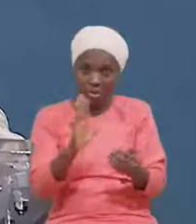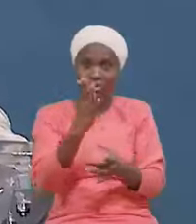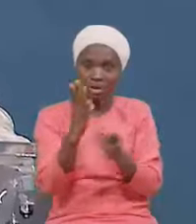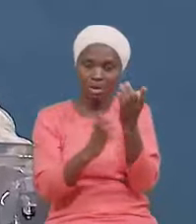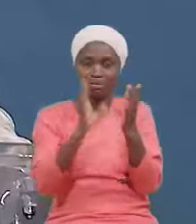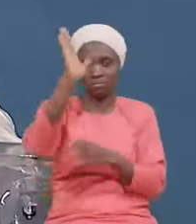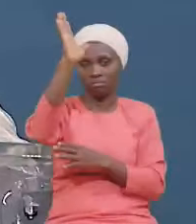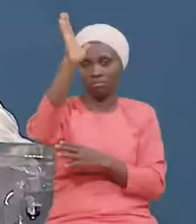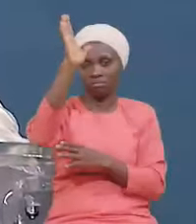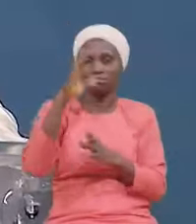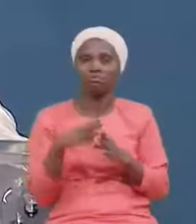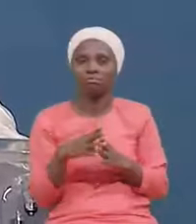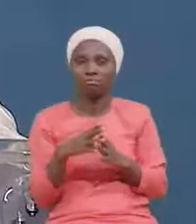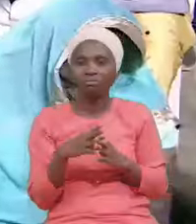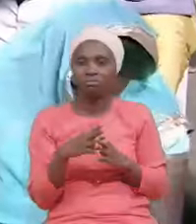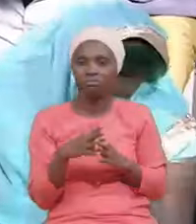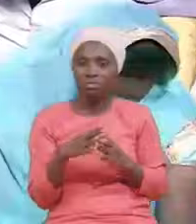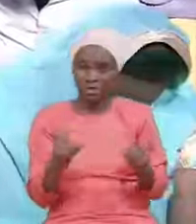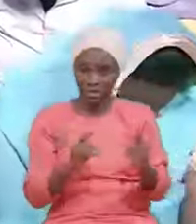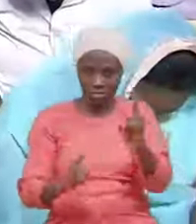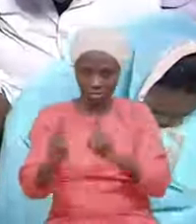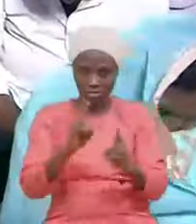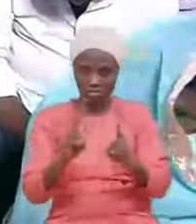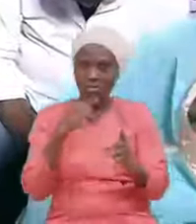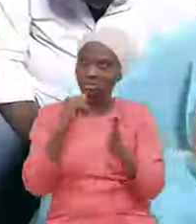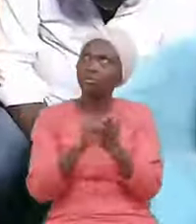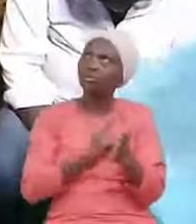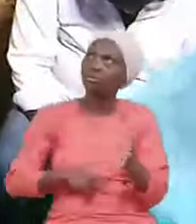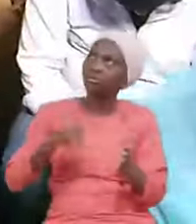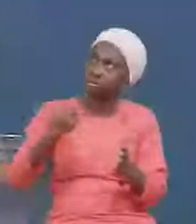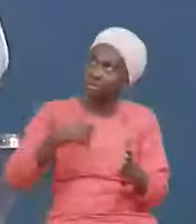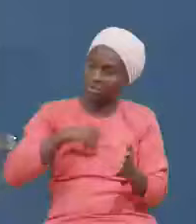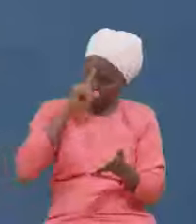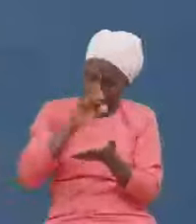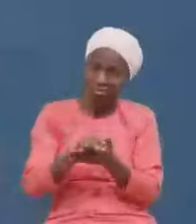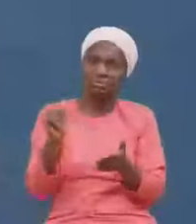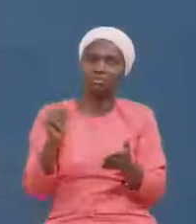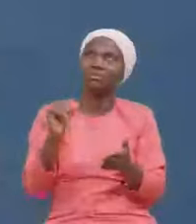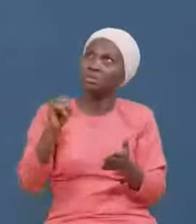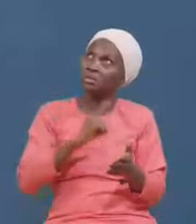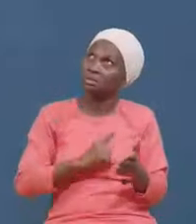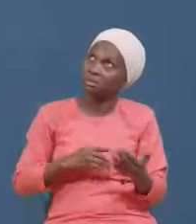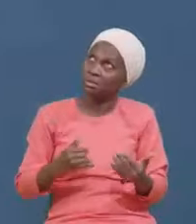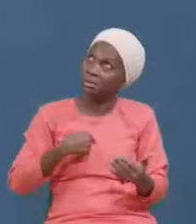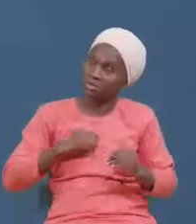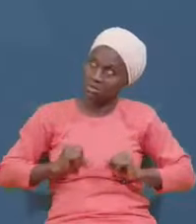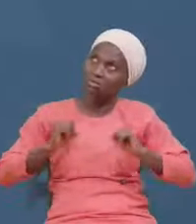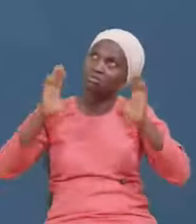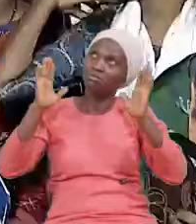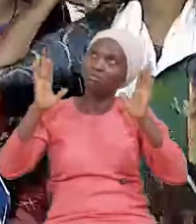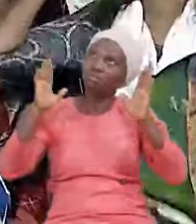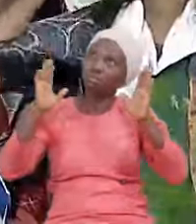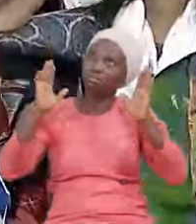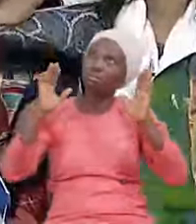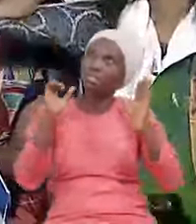చేతులు పైకి చాపండి. Yes, Lord, I believe. అవును ప్రభువా, నేను నమ్ముతున్నాను. Yes, Lord, I surrender. అవును ప్రభువా, నేను నిన్నుకి